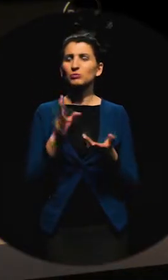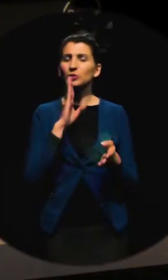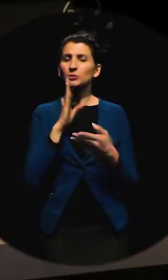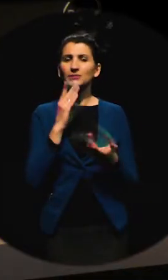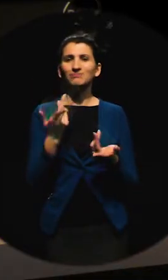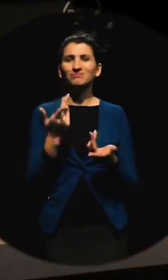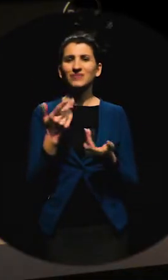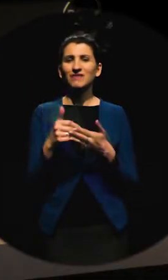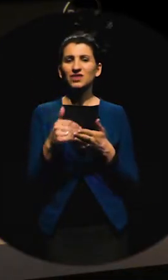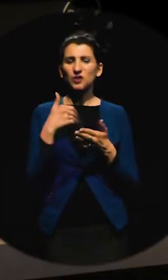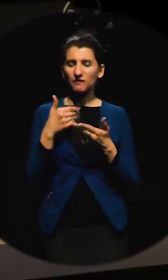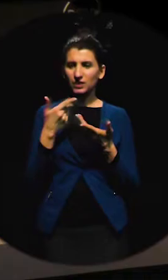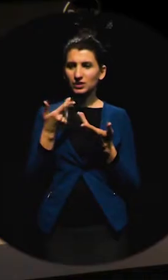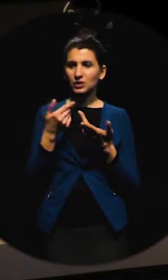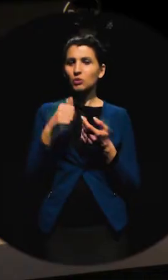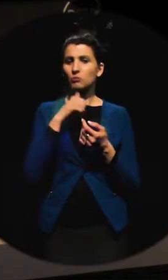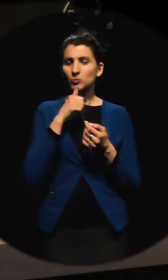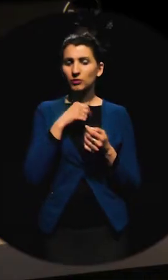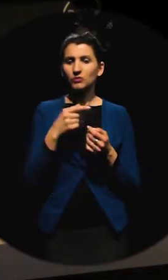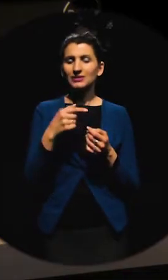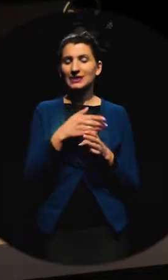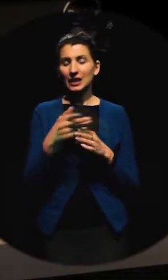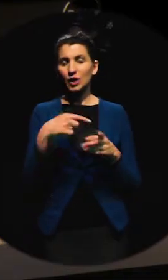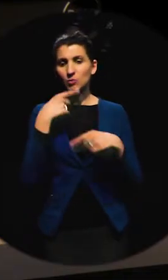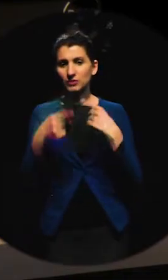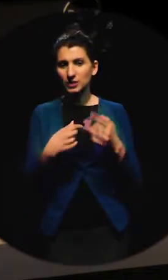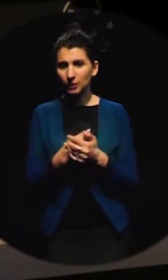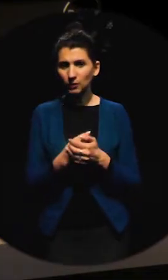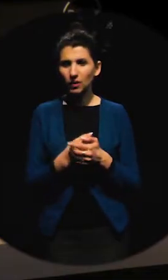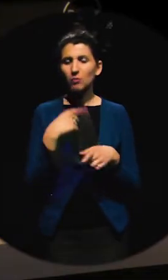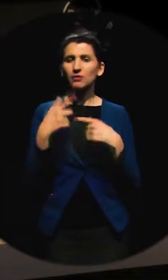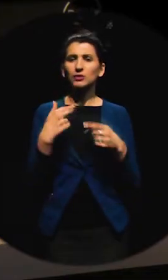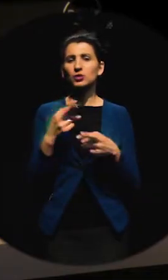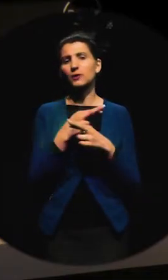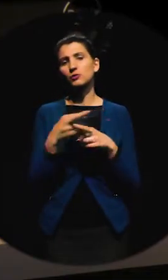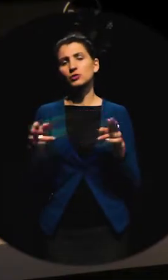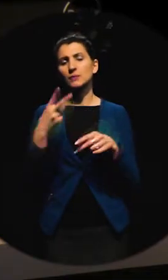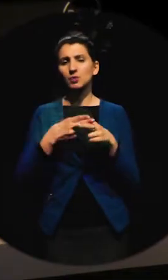zabrnął jeszcze głębiej i